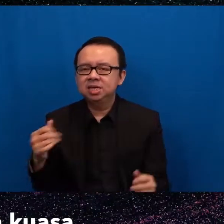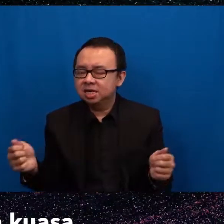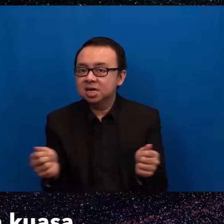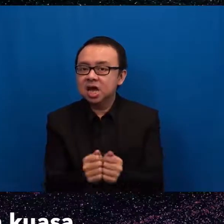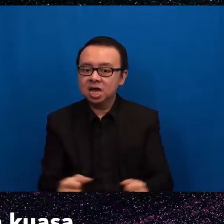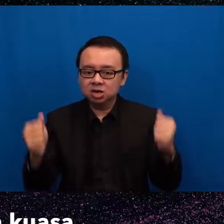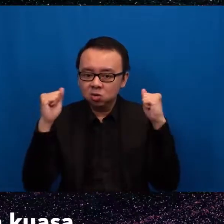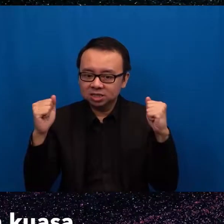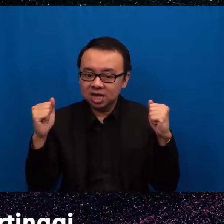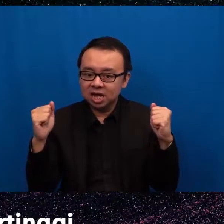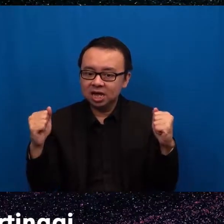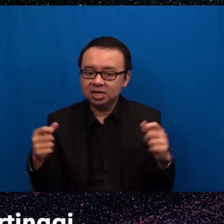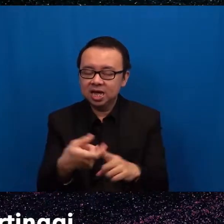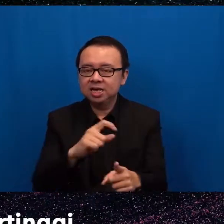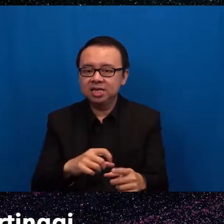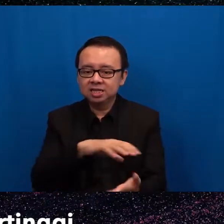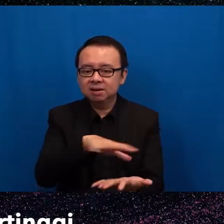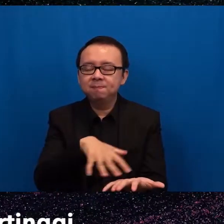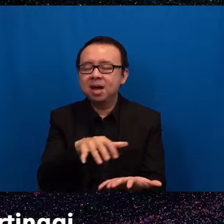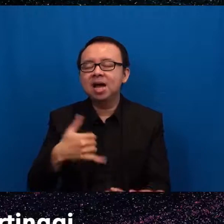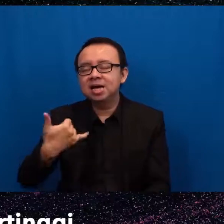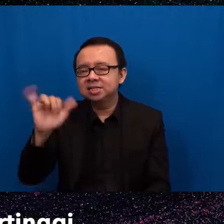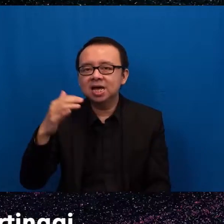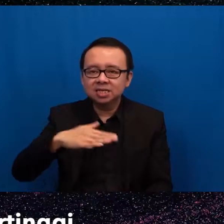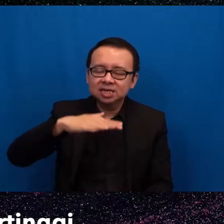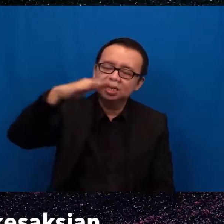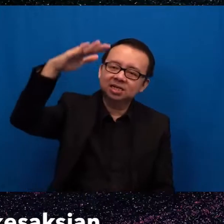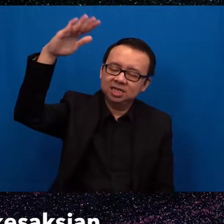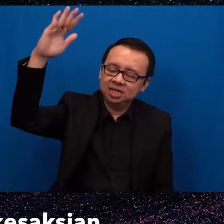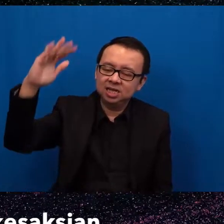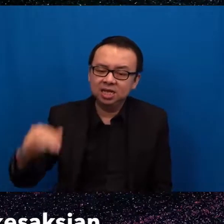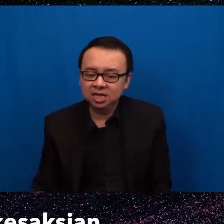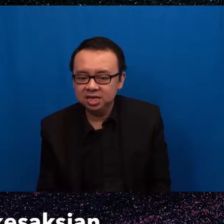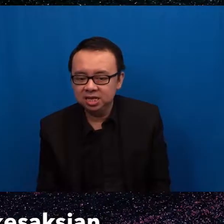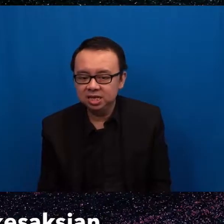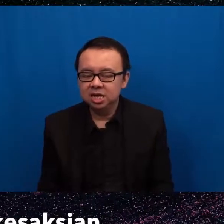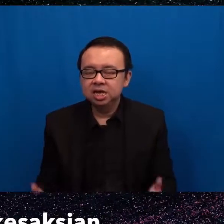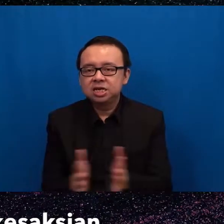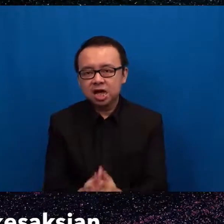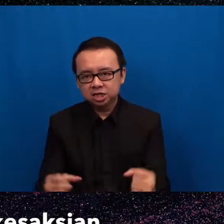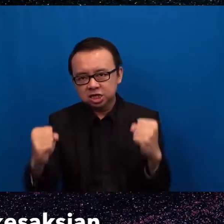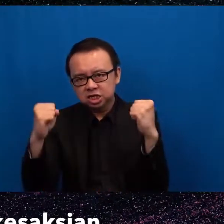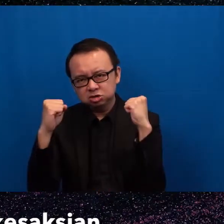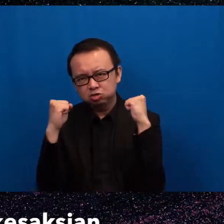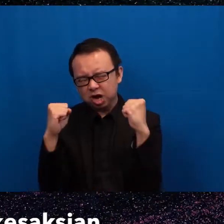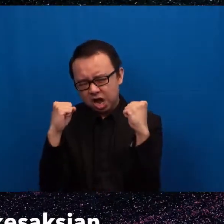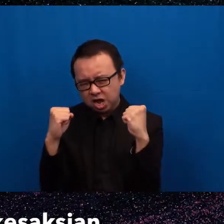kami dengan kuasa dari tempat yang tertinggi. Dan